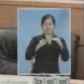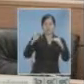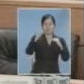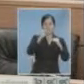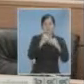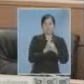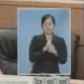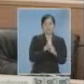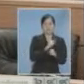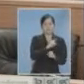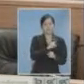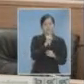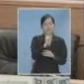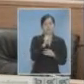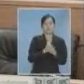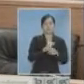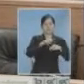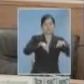ที่ดูแล